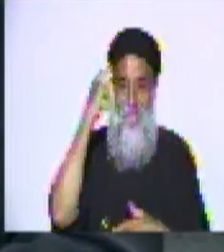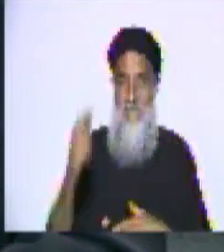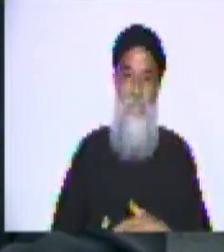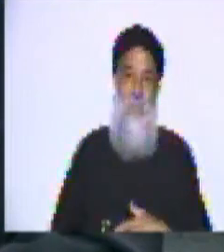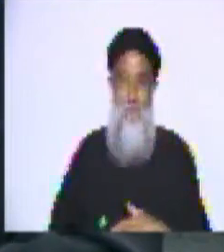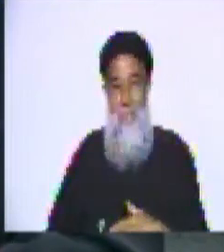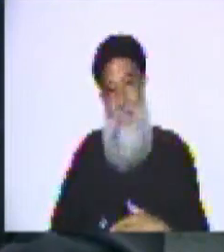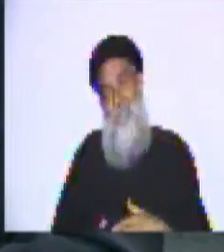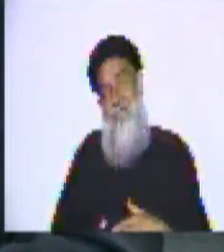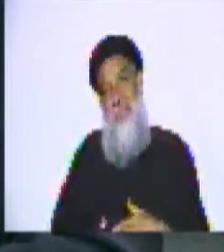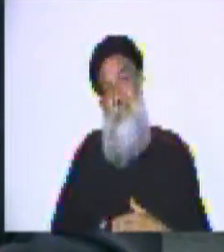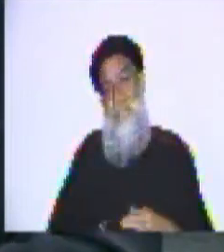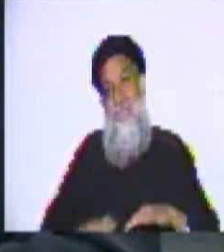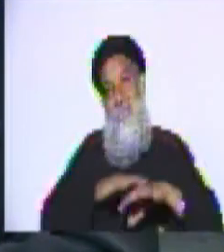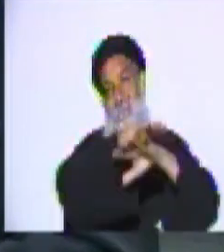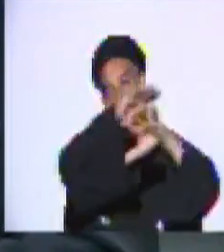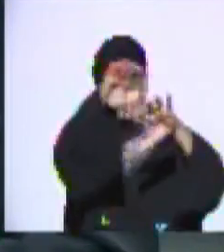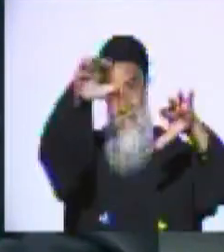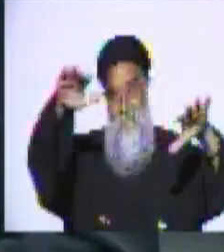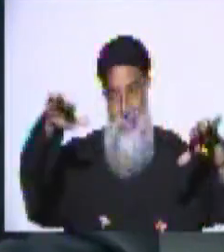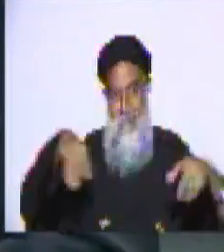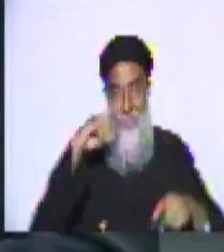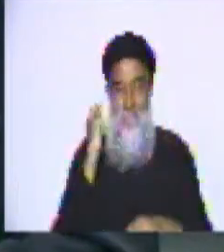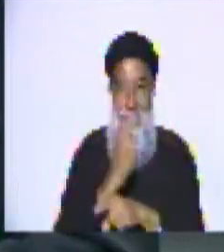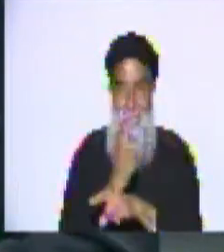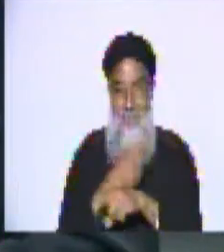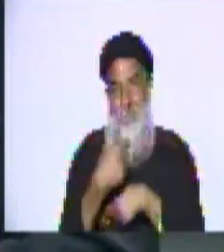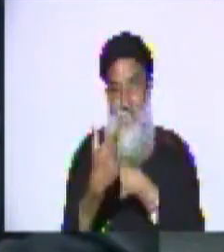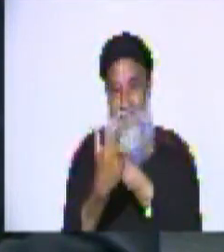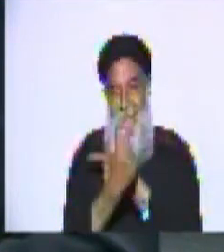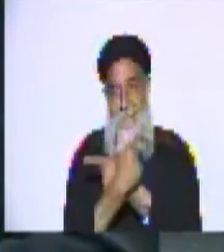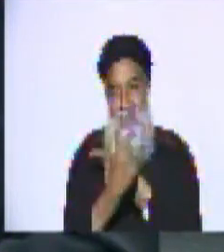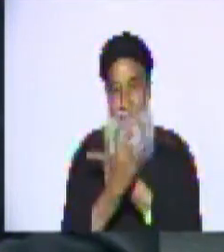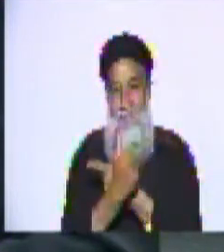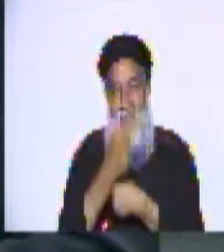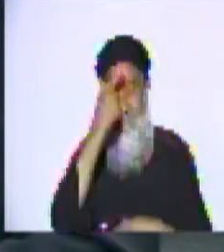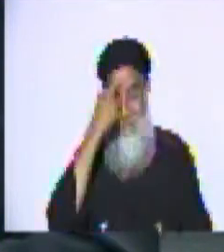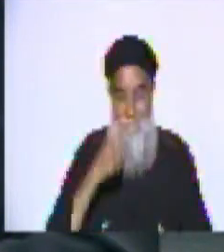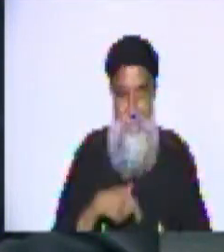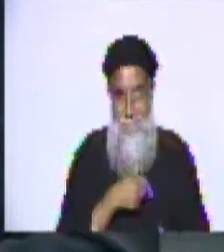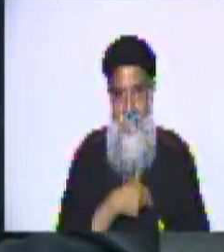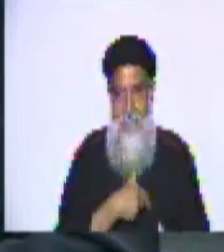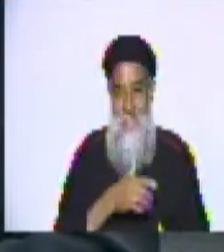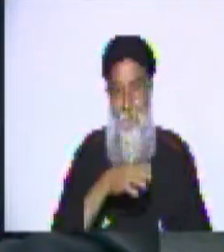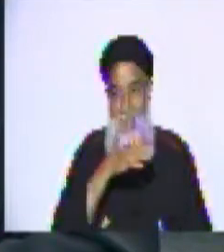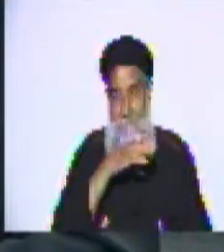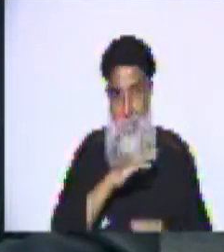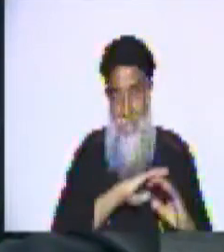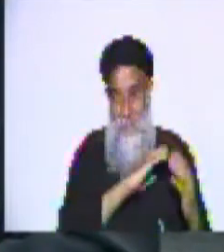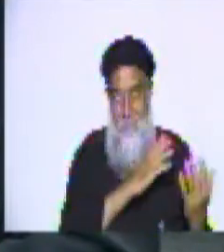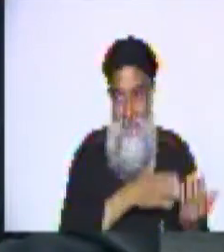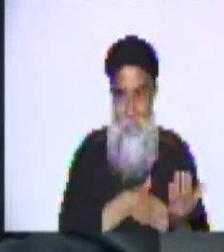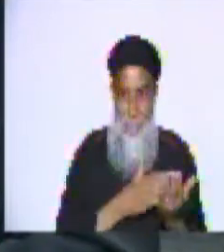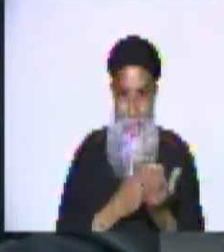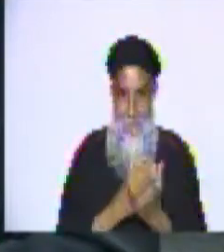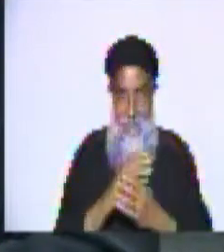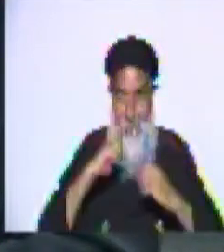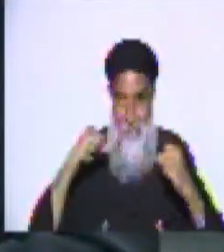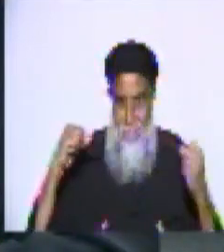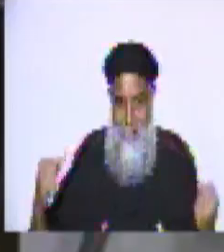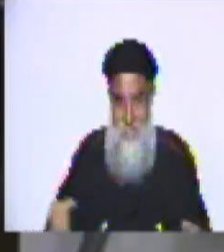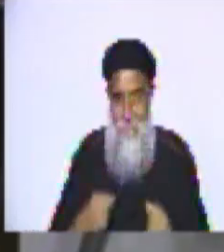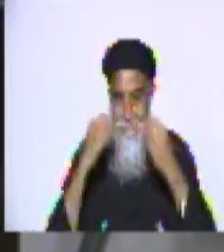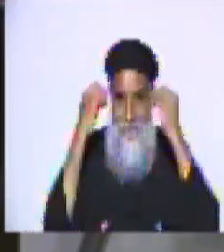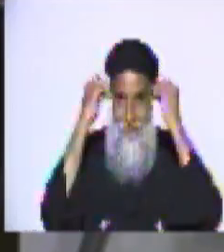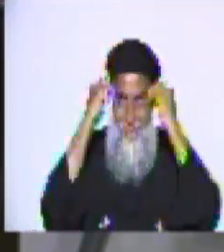استلموا العقيدة من السيد المسيح نقلوها للكنيسة، والآباء حفظوها لحد ما وصلت إلينا. كان